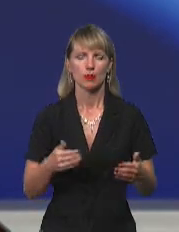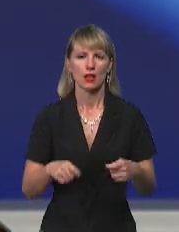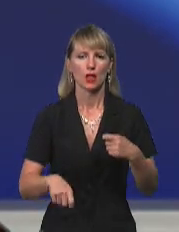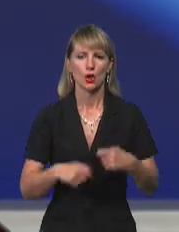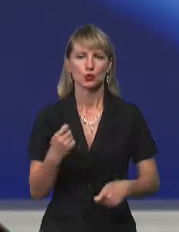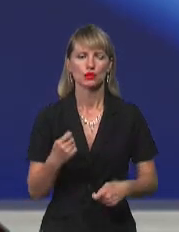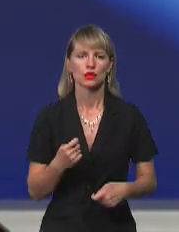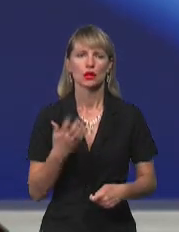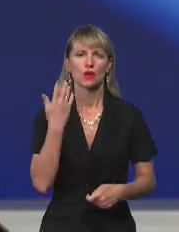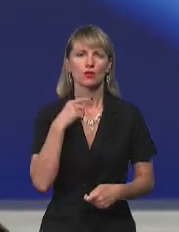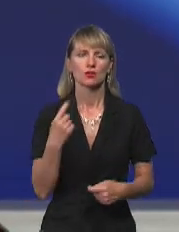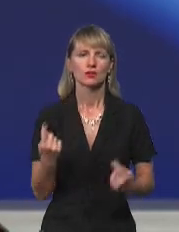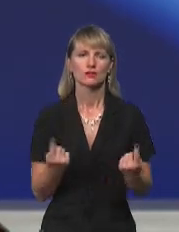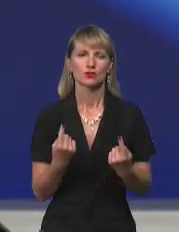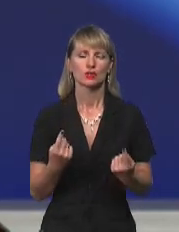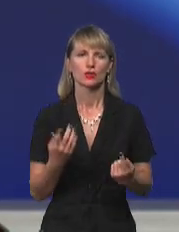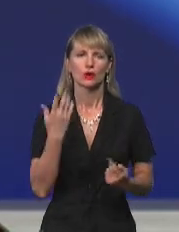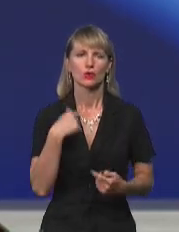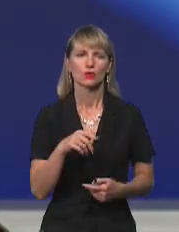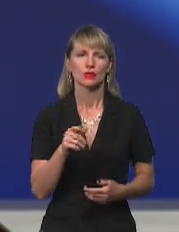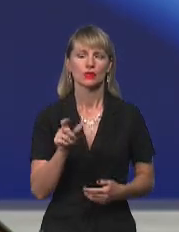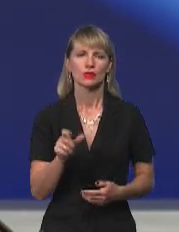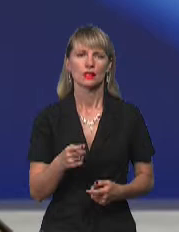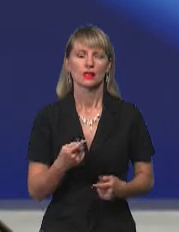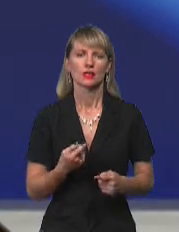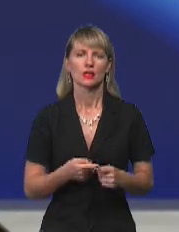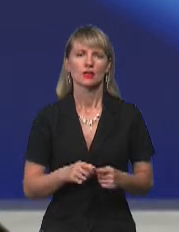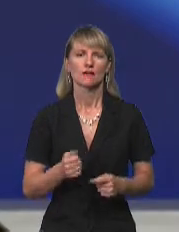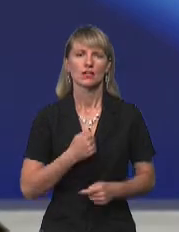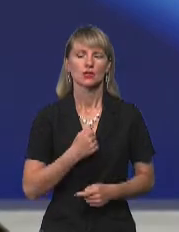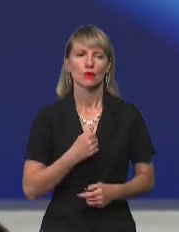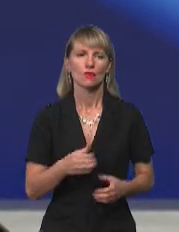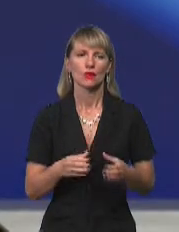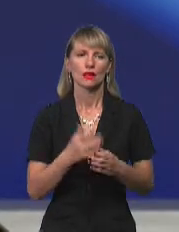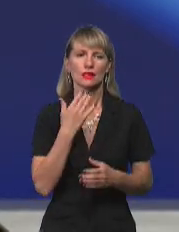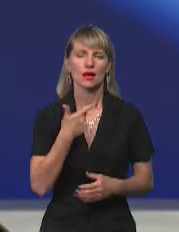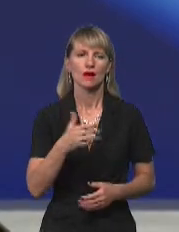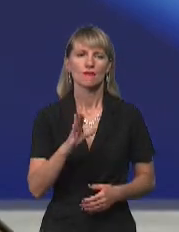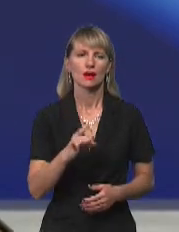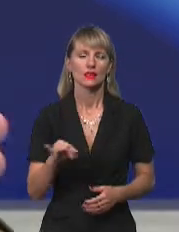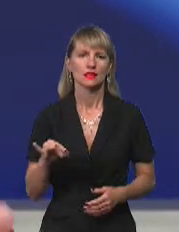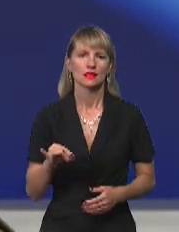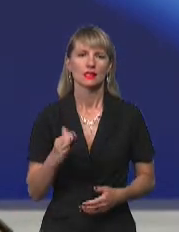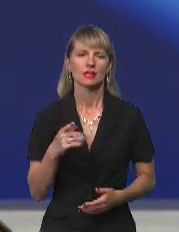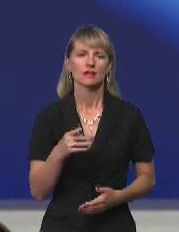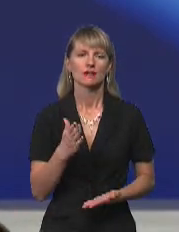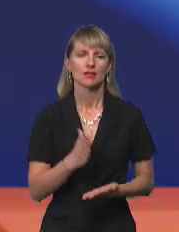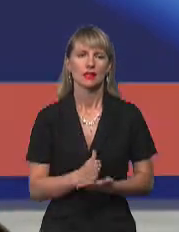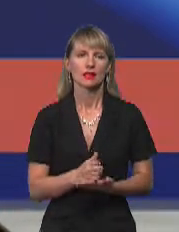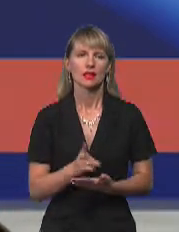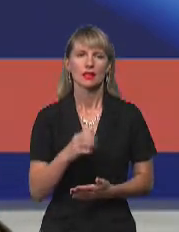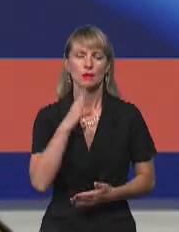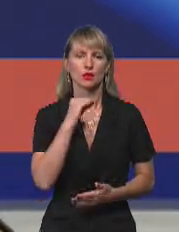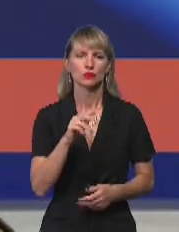Коли звичайно, якщо всі знаходиться, чи то військовий наряд Національної гвардії, чи то поліції, і він вже, якщо знаходиться на